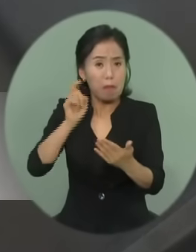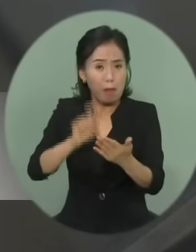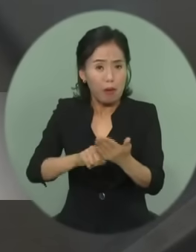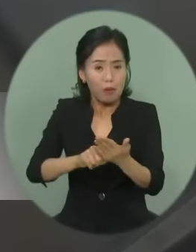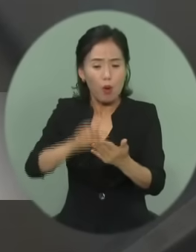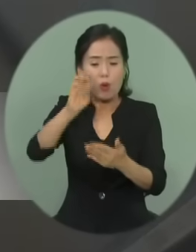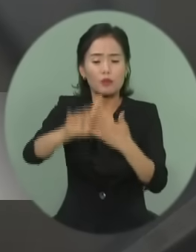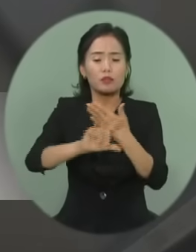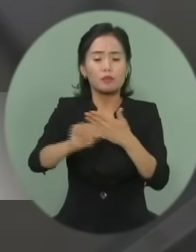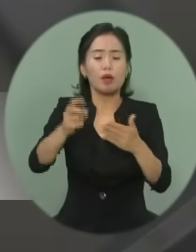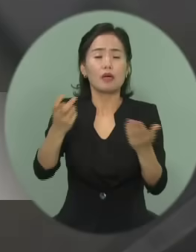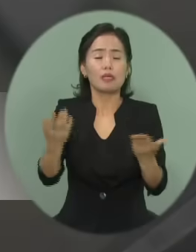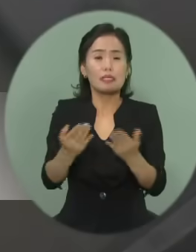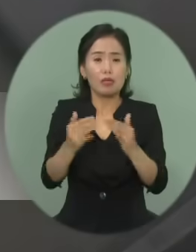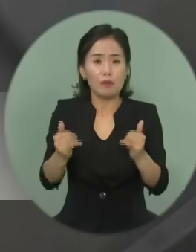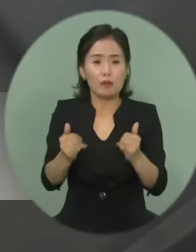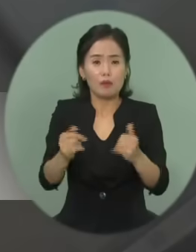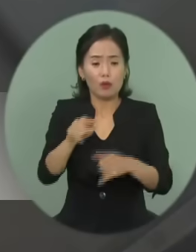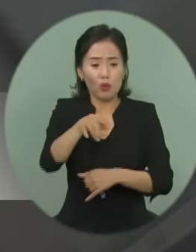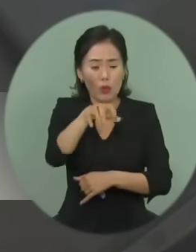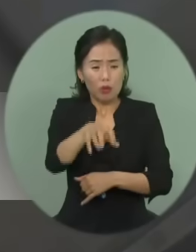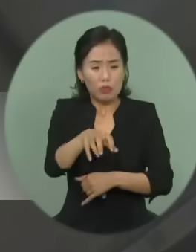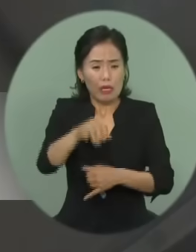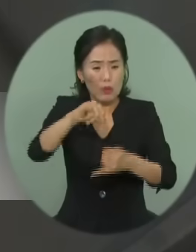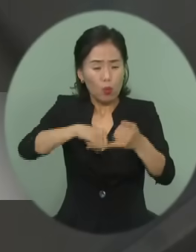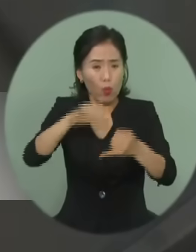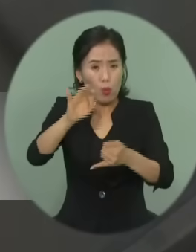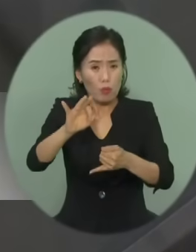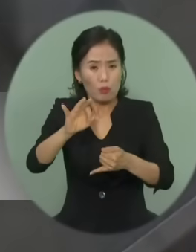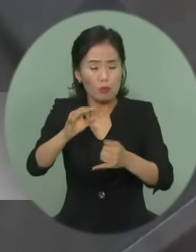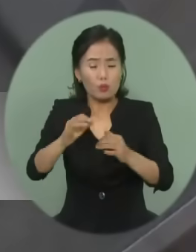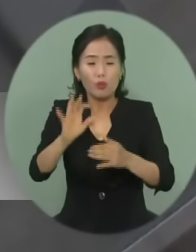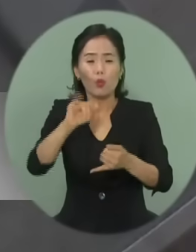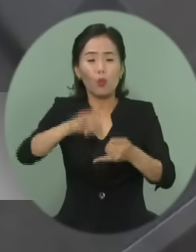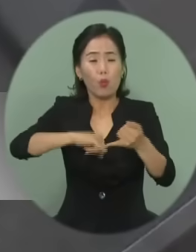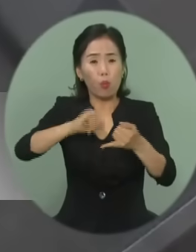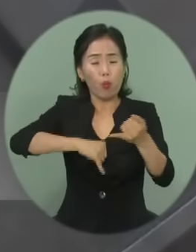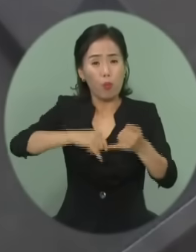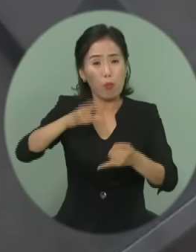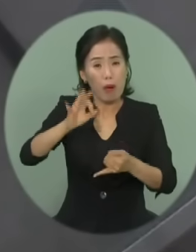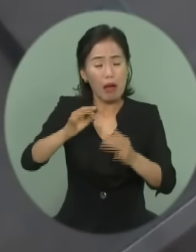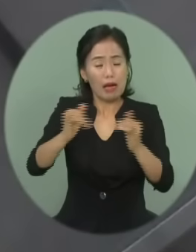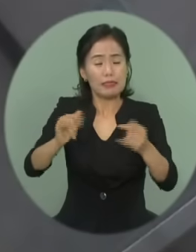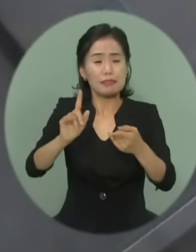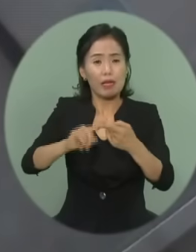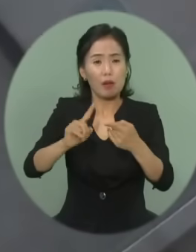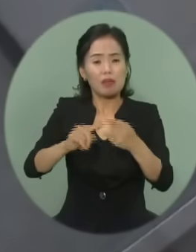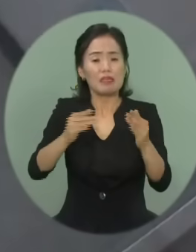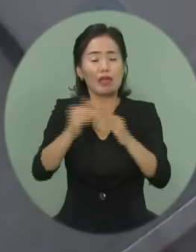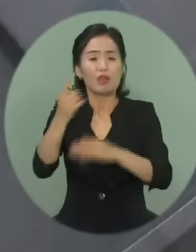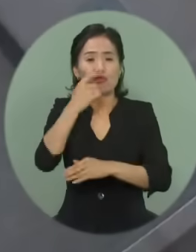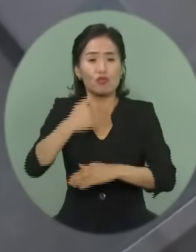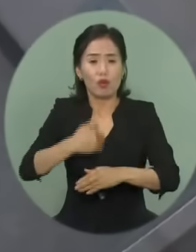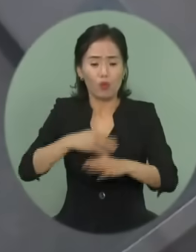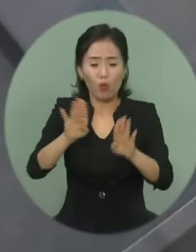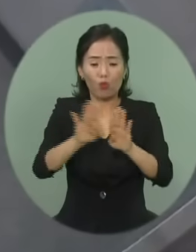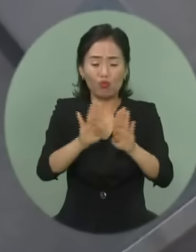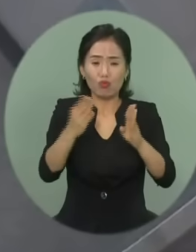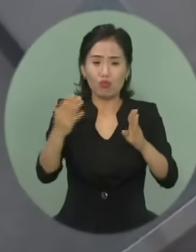광조 직원들은 채무자가 이곳에 살지 않는다고 판단하고 문손잡이를 것 바꿔놓은 뒤